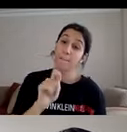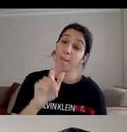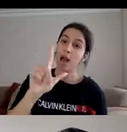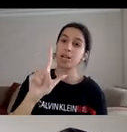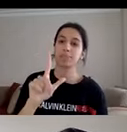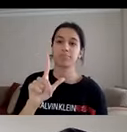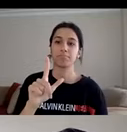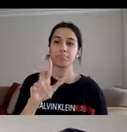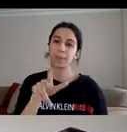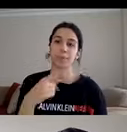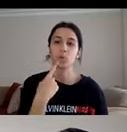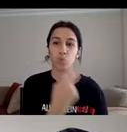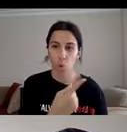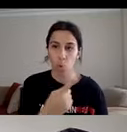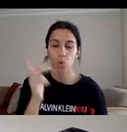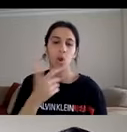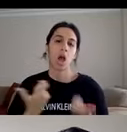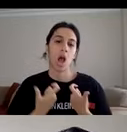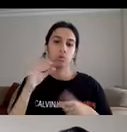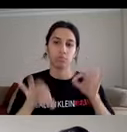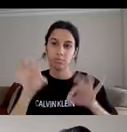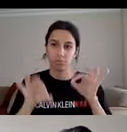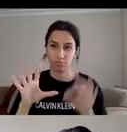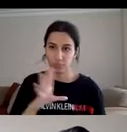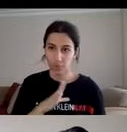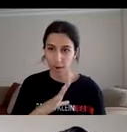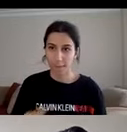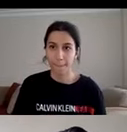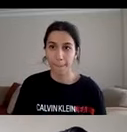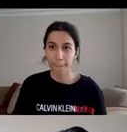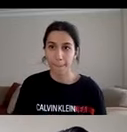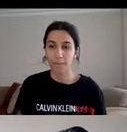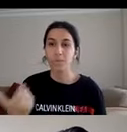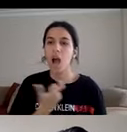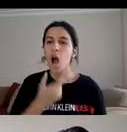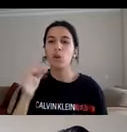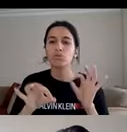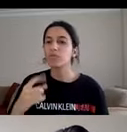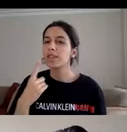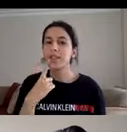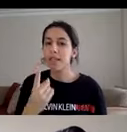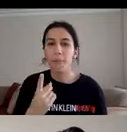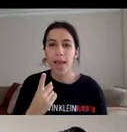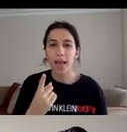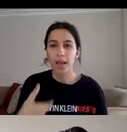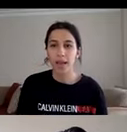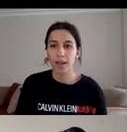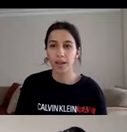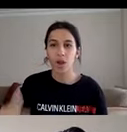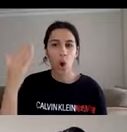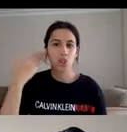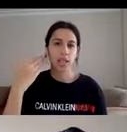gelmeniz gerek deniyor ve yasayla da denetleniyor. Yasayla denetleniyor diyorum, neyi kastediyorum? Yakın zamanda olan bir